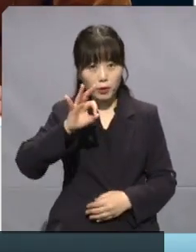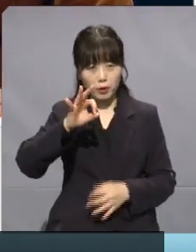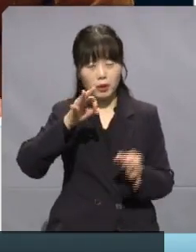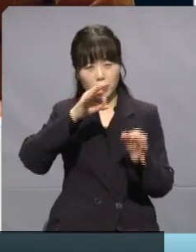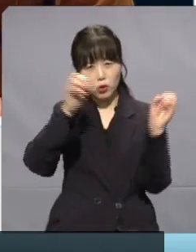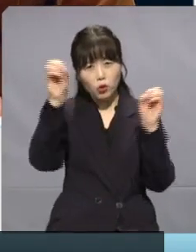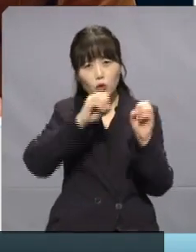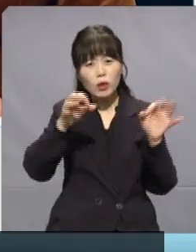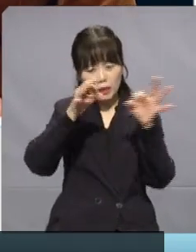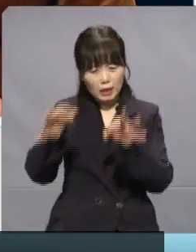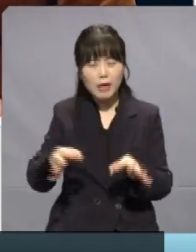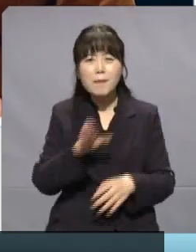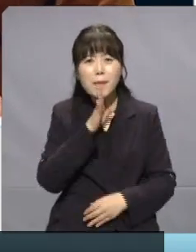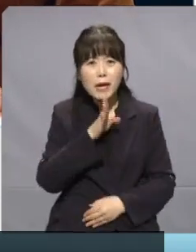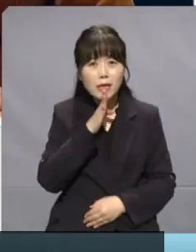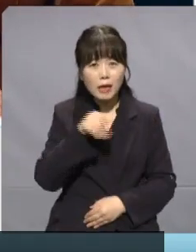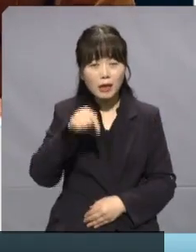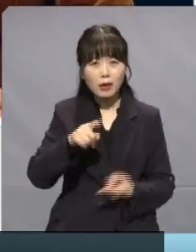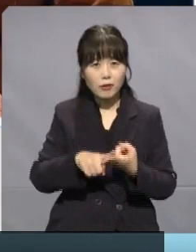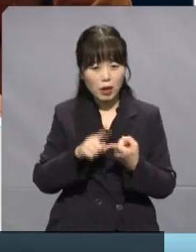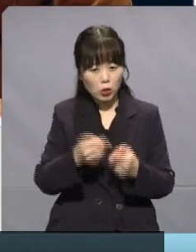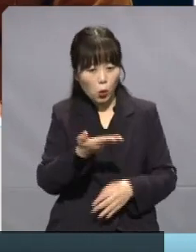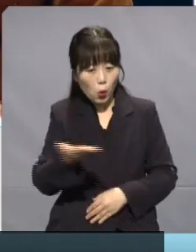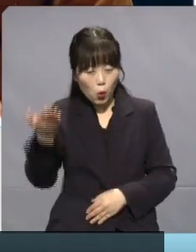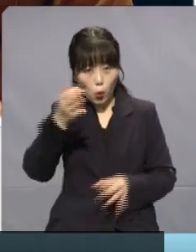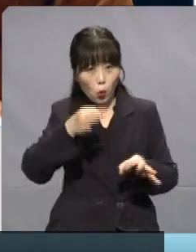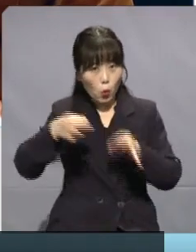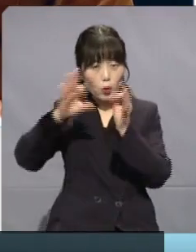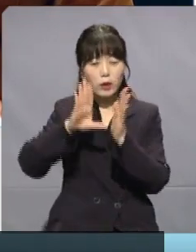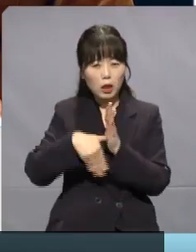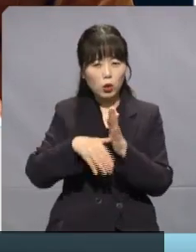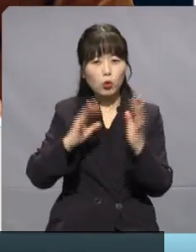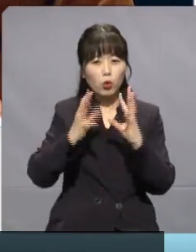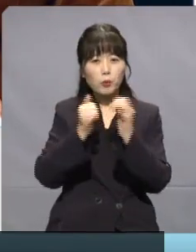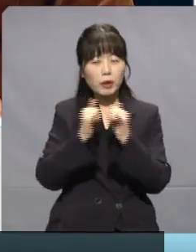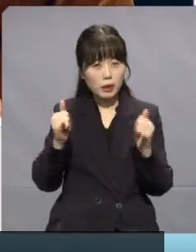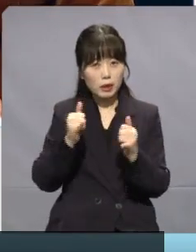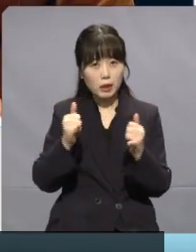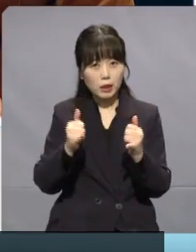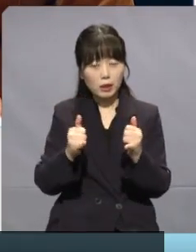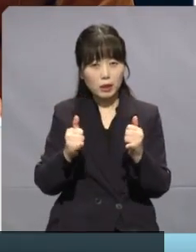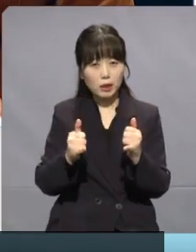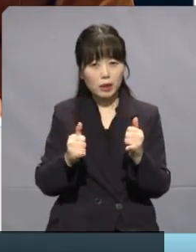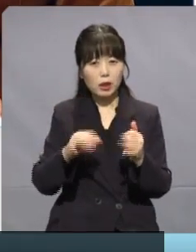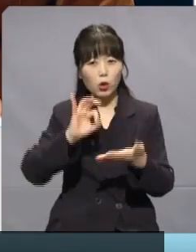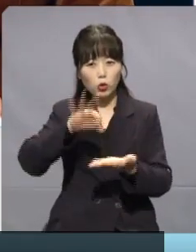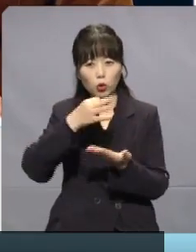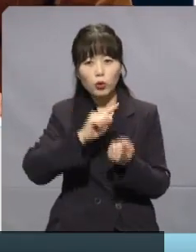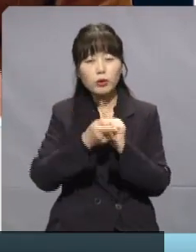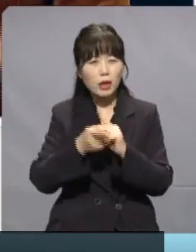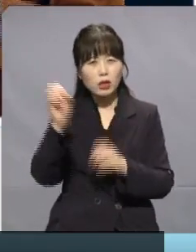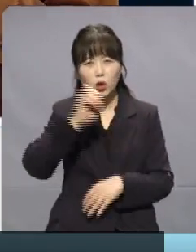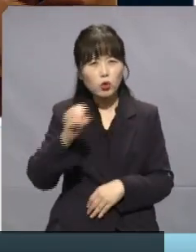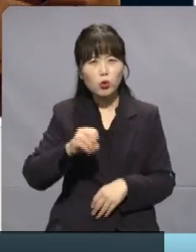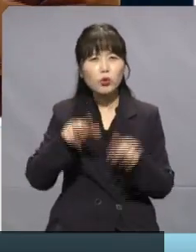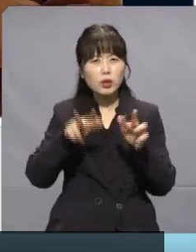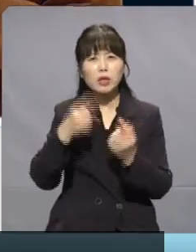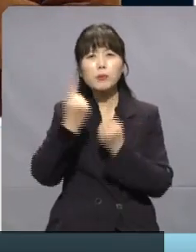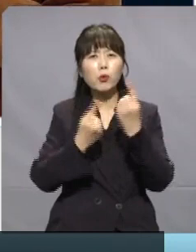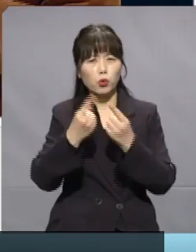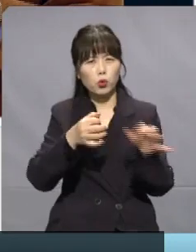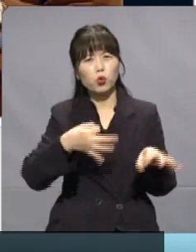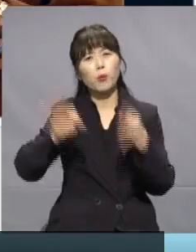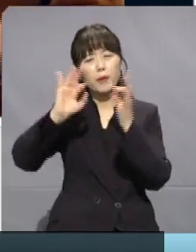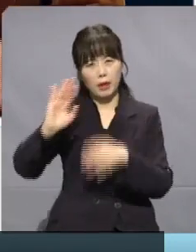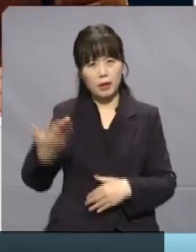건 맞아요 이거는 낮은데 이걸 갖다 조금 올릴 때는 대신 국민들을 선택하려면 어떤게 있었냐면 소득 대체 유저세를 지금 목표해야 된다는